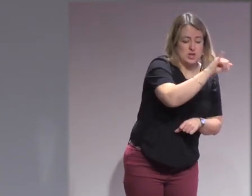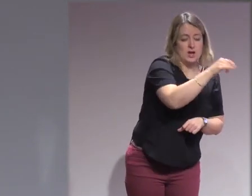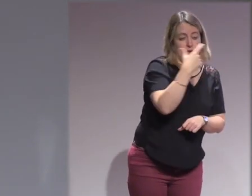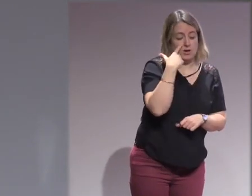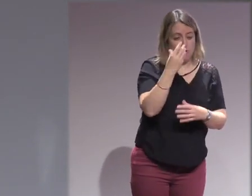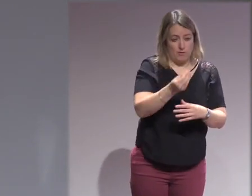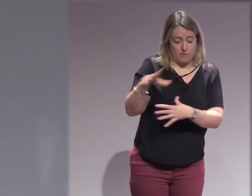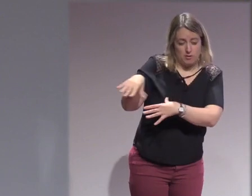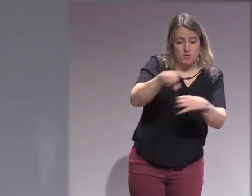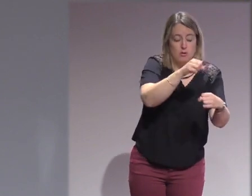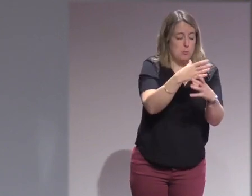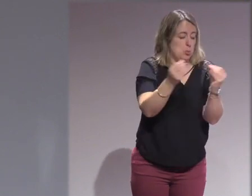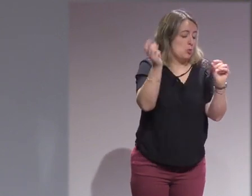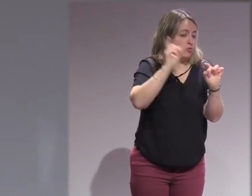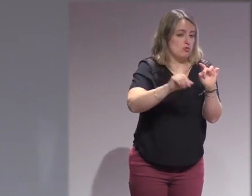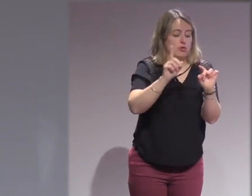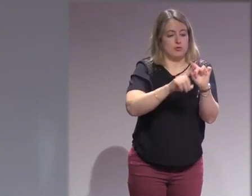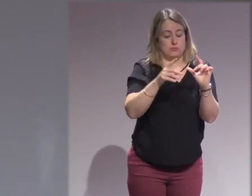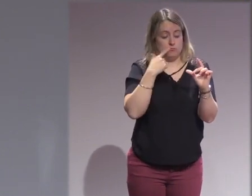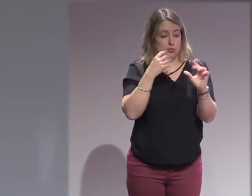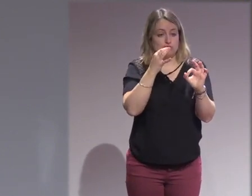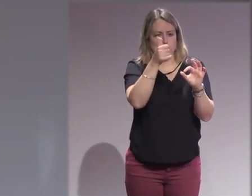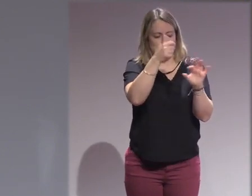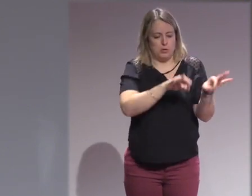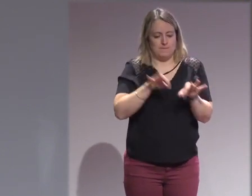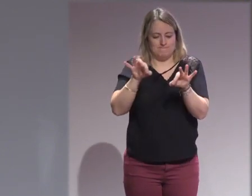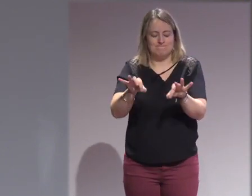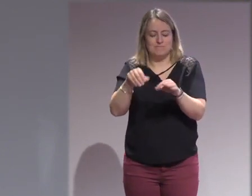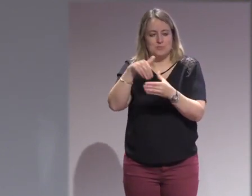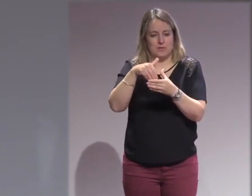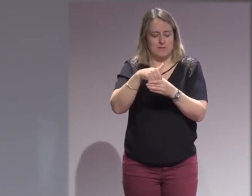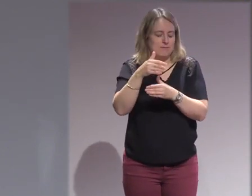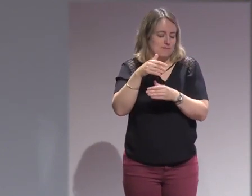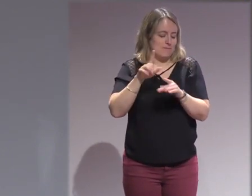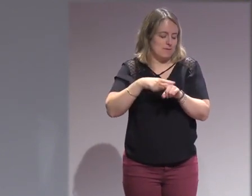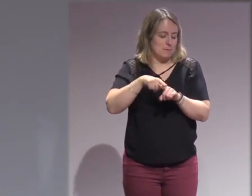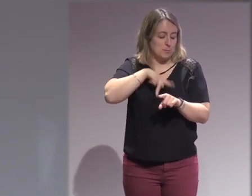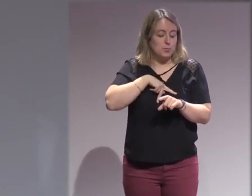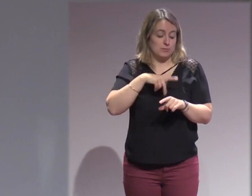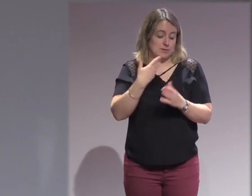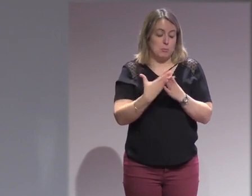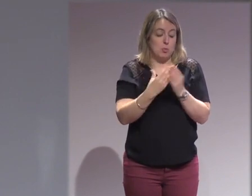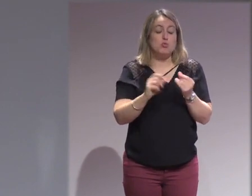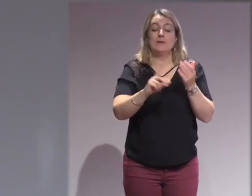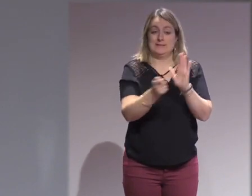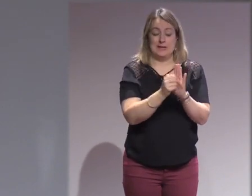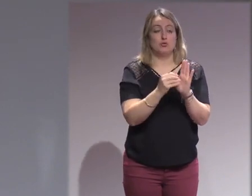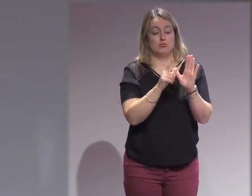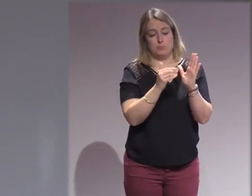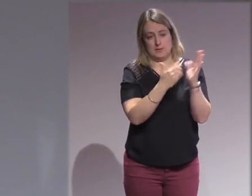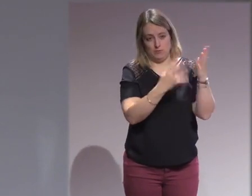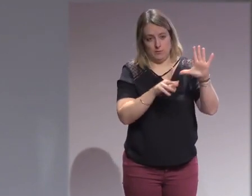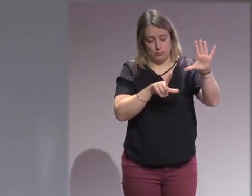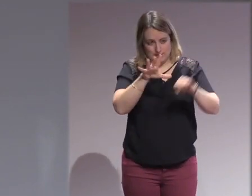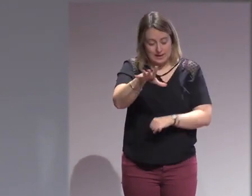archives aussi dans le film, sont monnaie courante. Et donc en 1975, les États-Unis, sous couvert d'œuvres humanitaires,